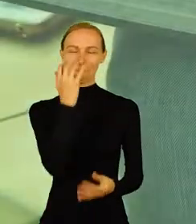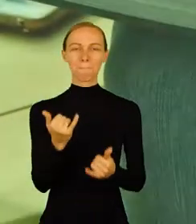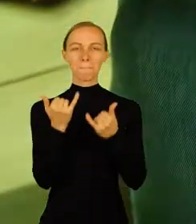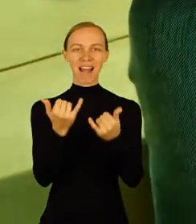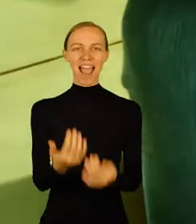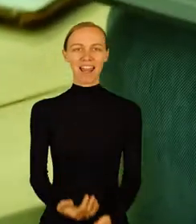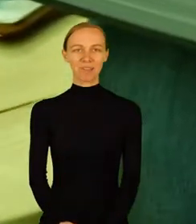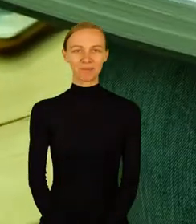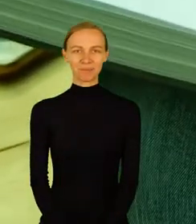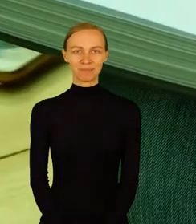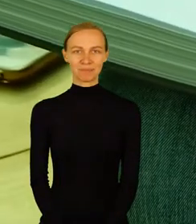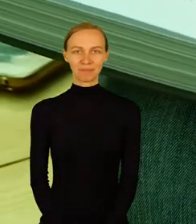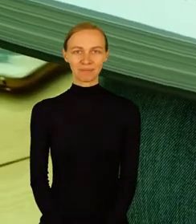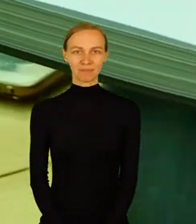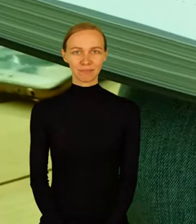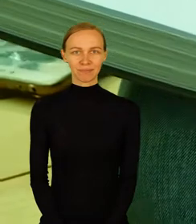Шрифтом Брайля.